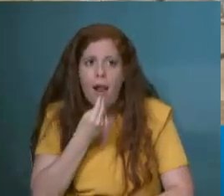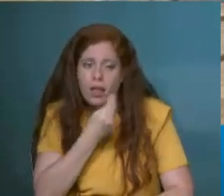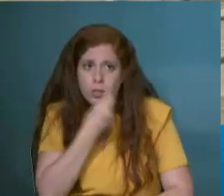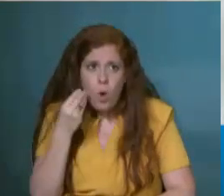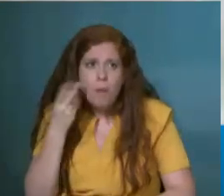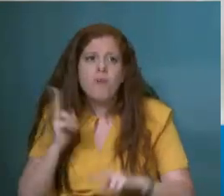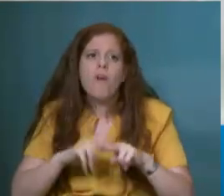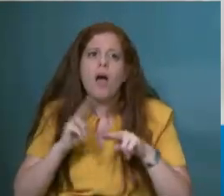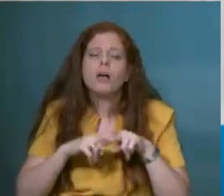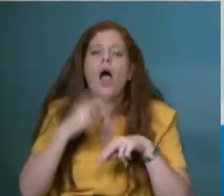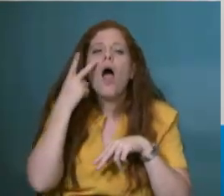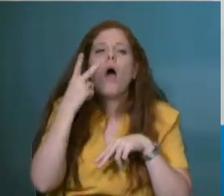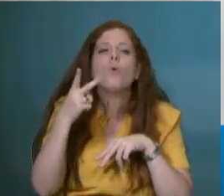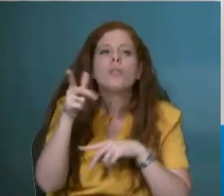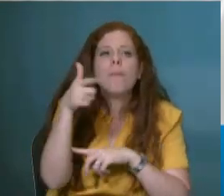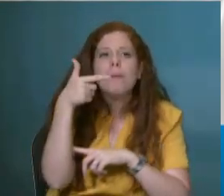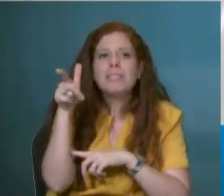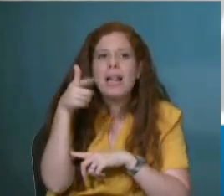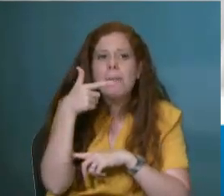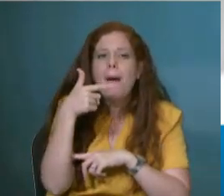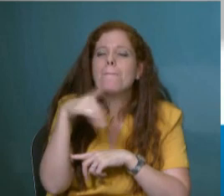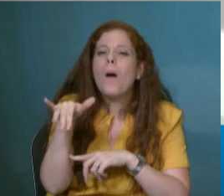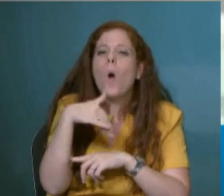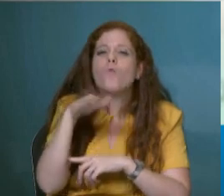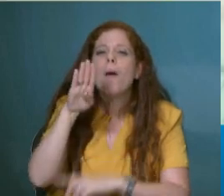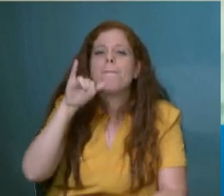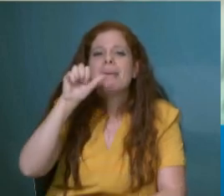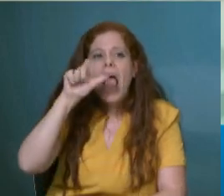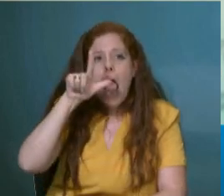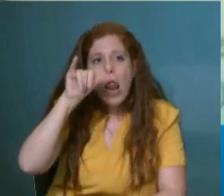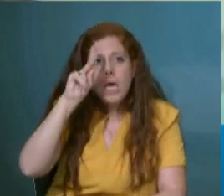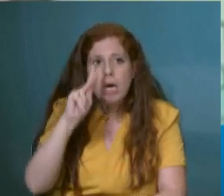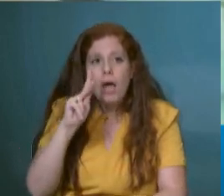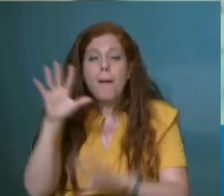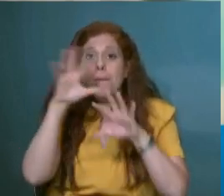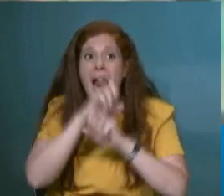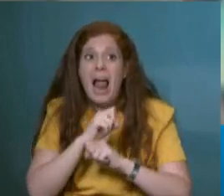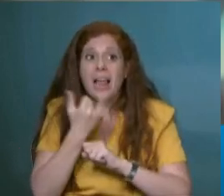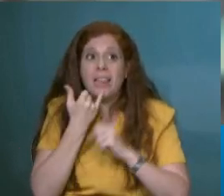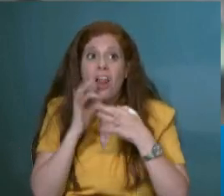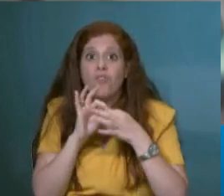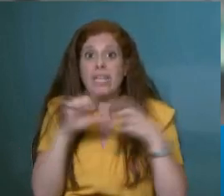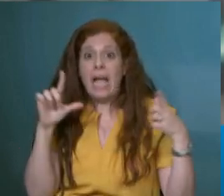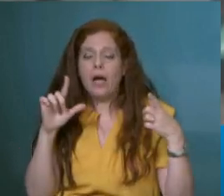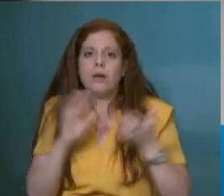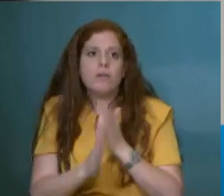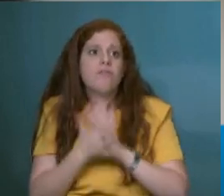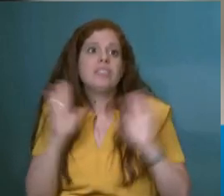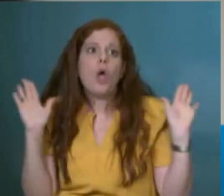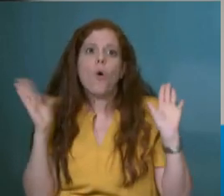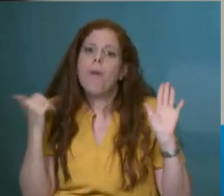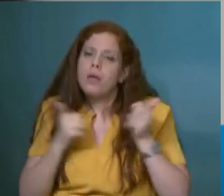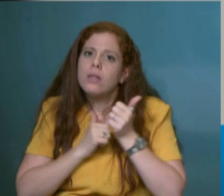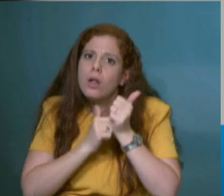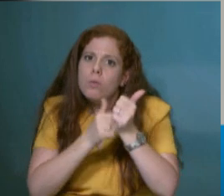נצפתה במצלמה ברחוב ביאליק. בלילה הטלפון ניתק, זהו, מאז אנחנו אחריה.